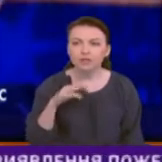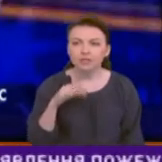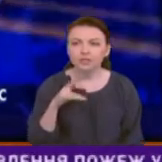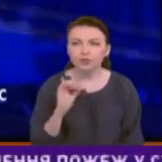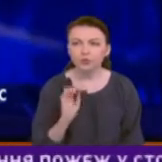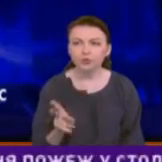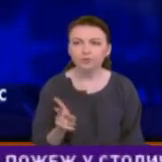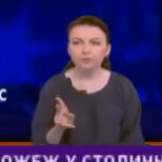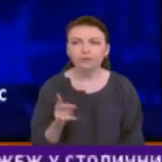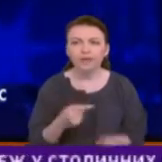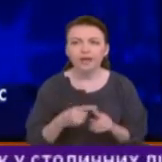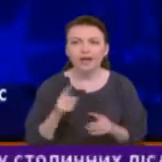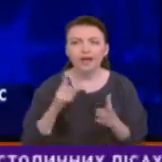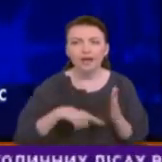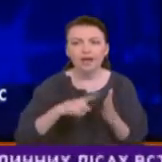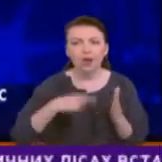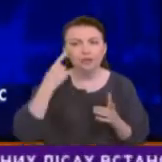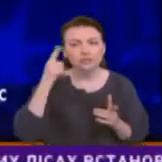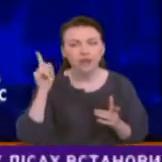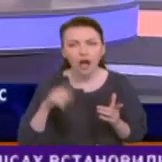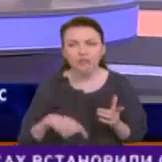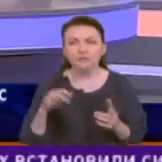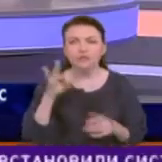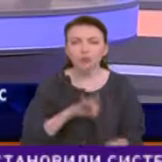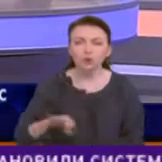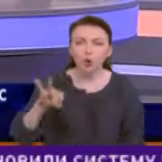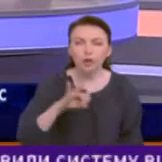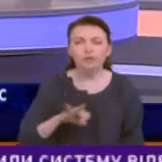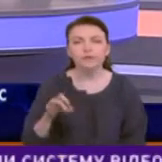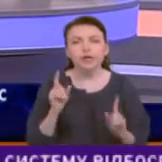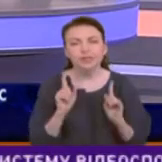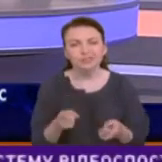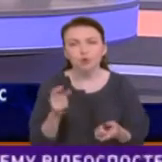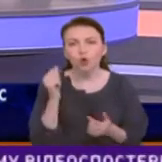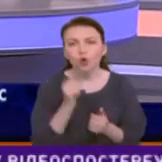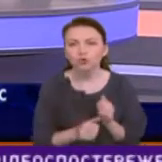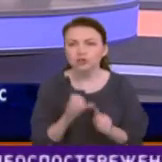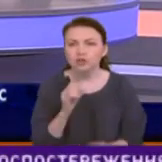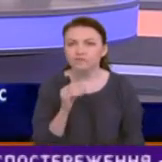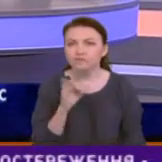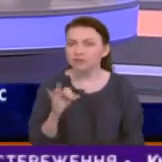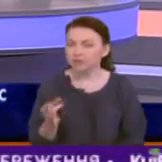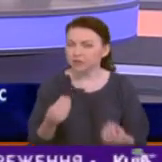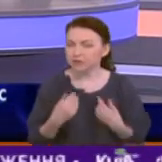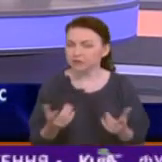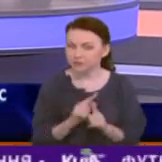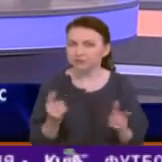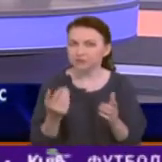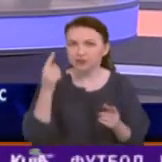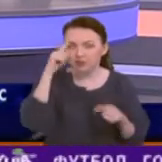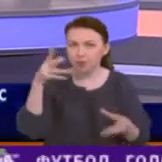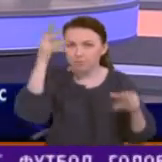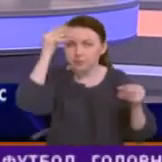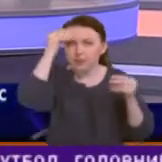добрий вечір. Релігієзнавця, історика. Насправді, от кожен ефір дає якісь знання. От тільки що з Олександром Пономарівим ми